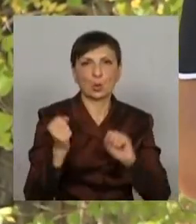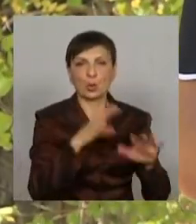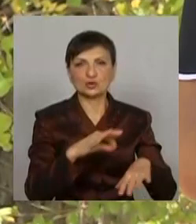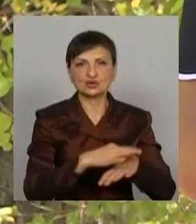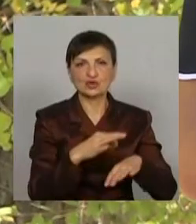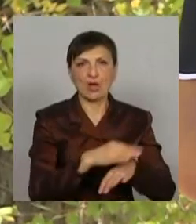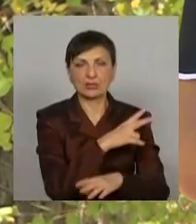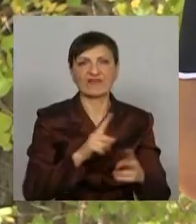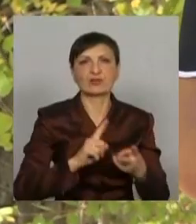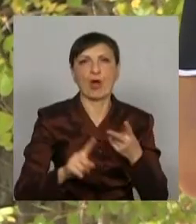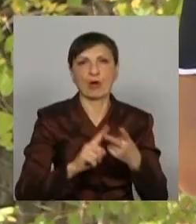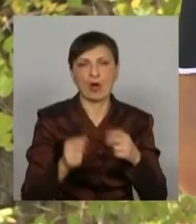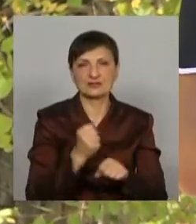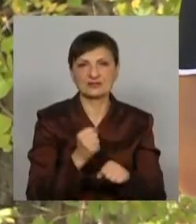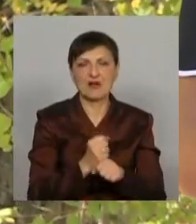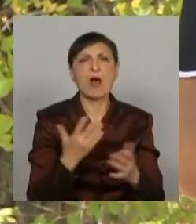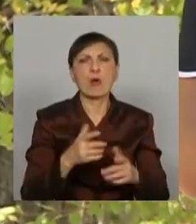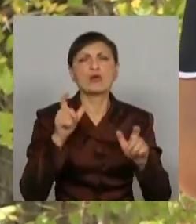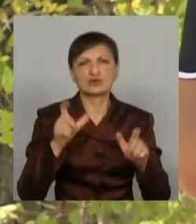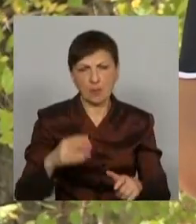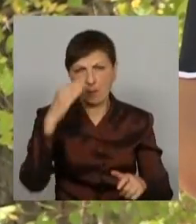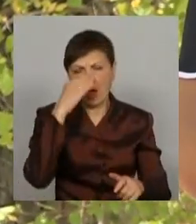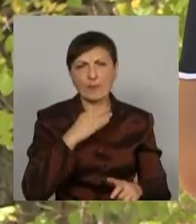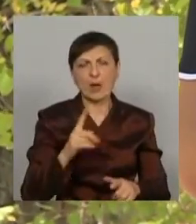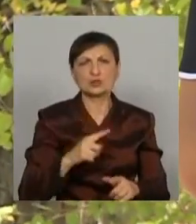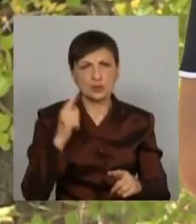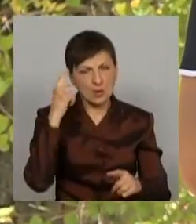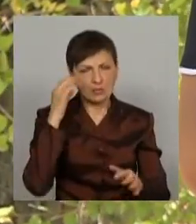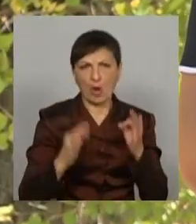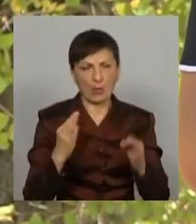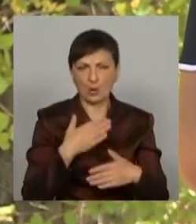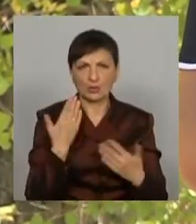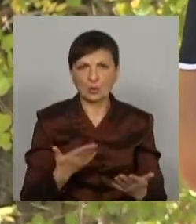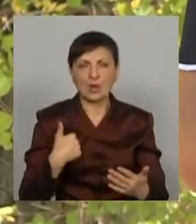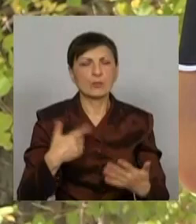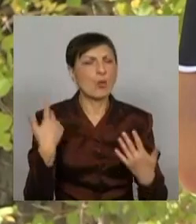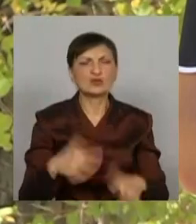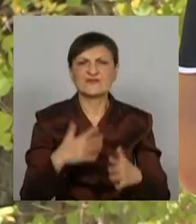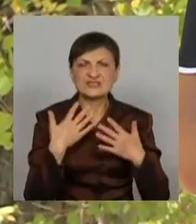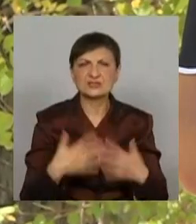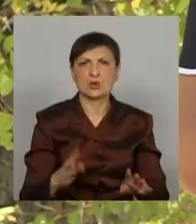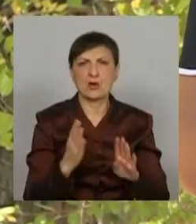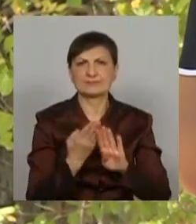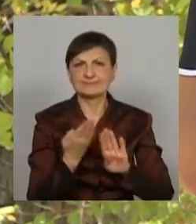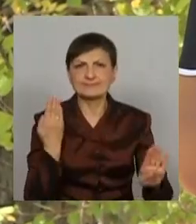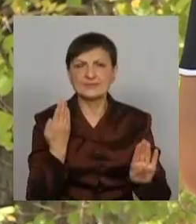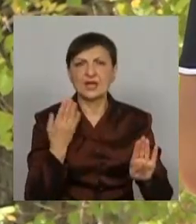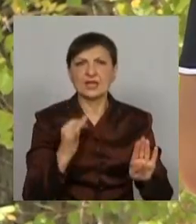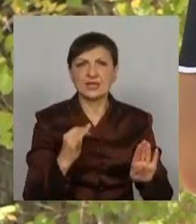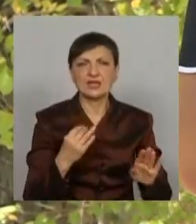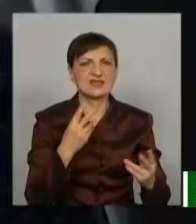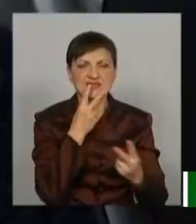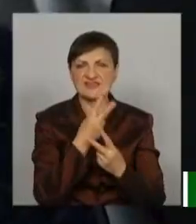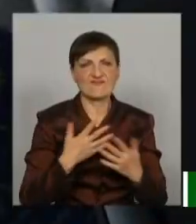ее своей женой какой человек и отец это скажет в здравом уме после этого мы окончательно разорвали с ним все связи и практически не